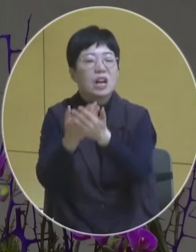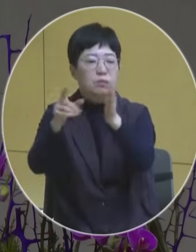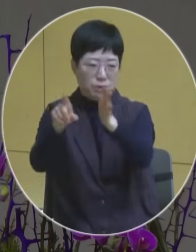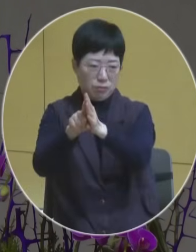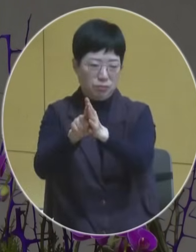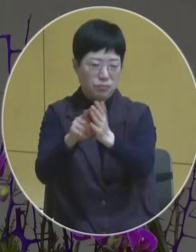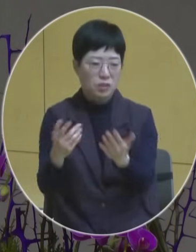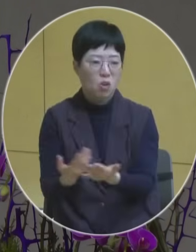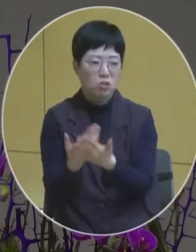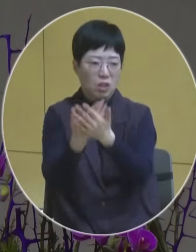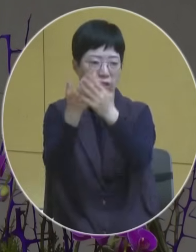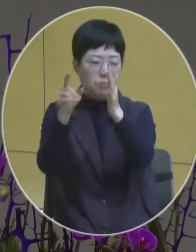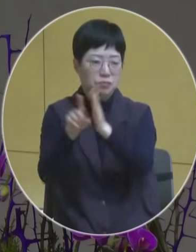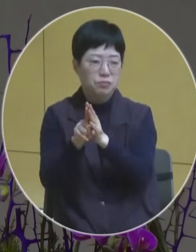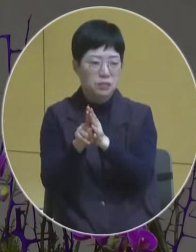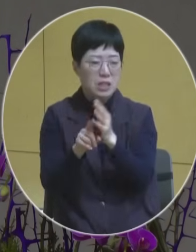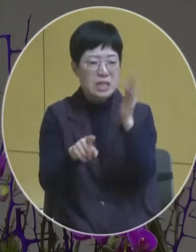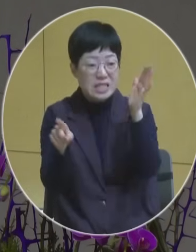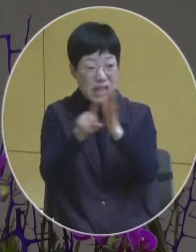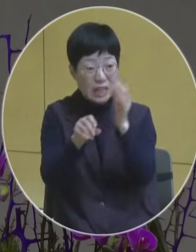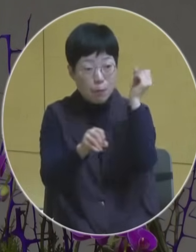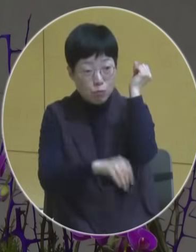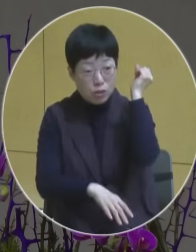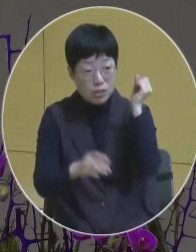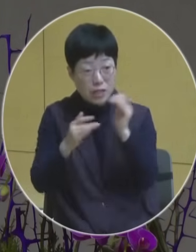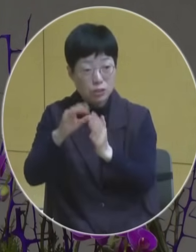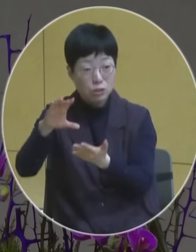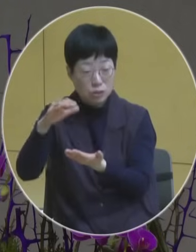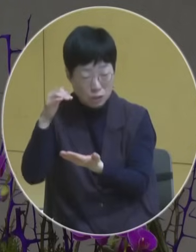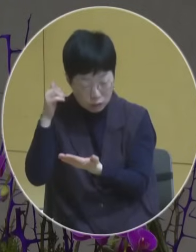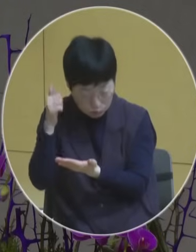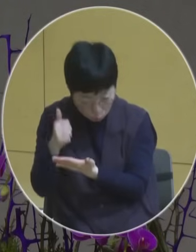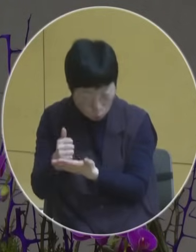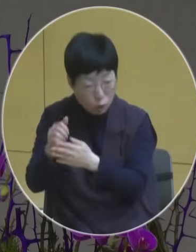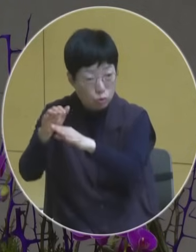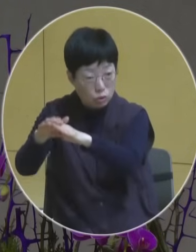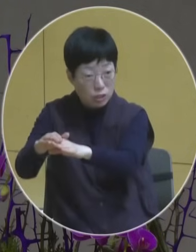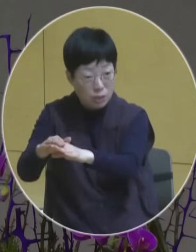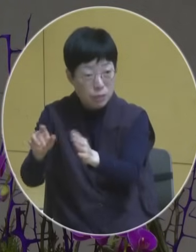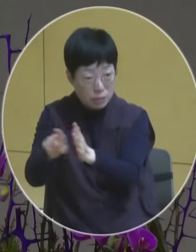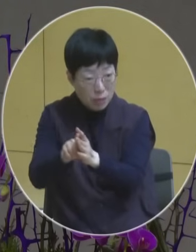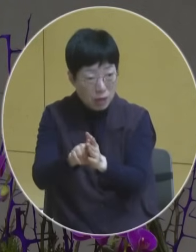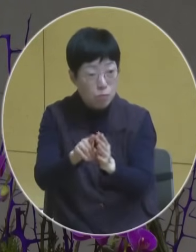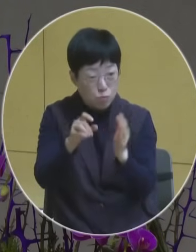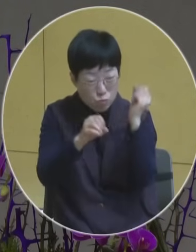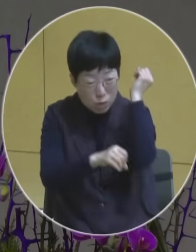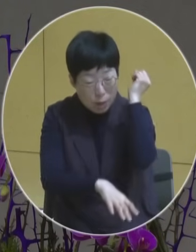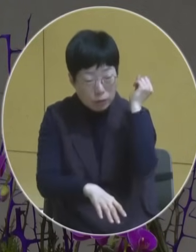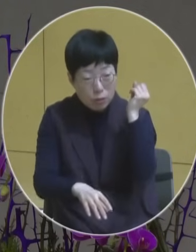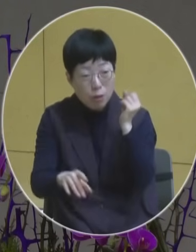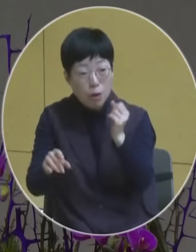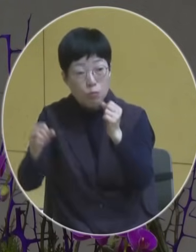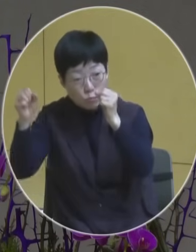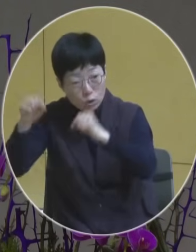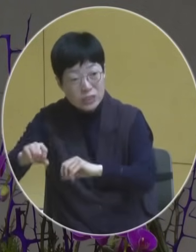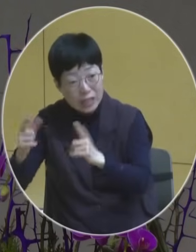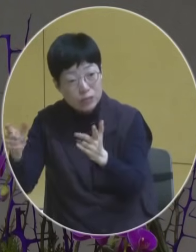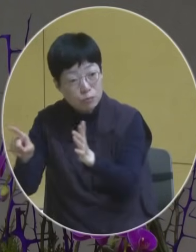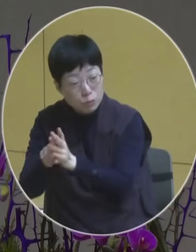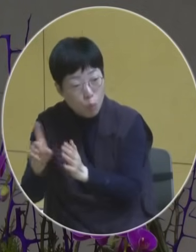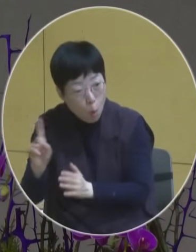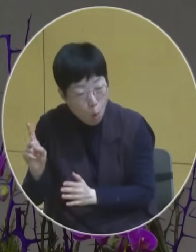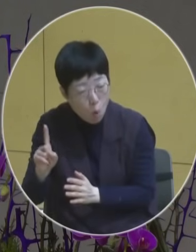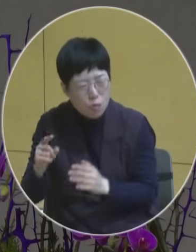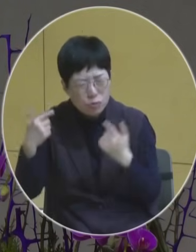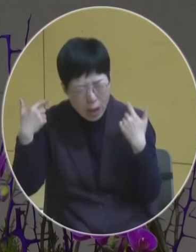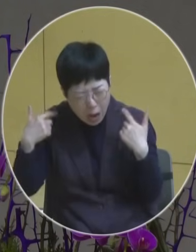믿음입니다. 신앙의 뿌리를 예수 그리스도에게 두는 것이 믿음의 시작이라고 말한다면 무너지지 않는 믿음은